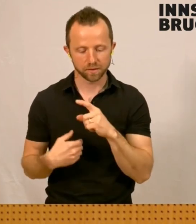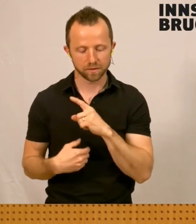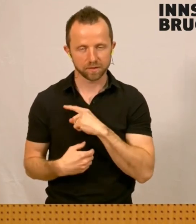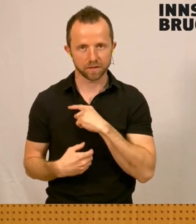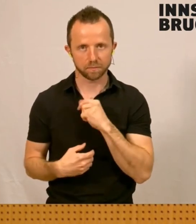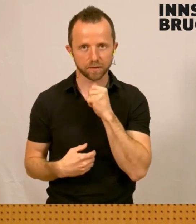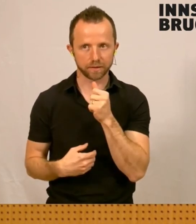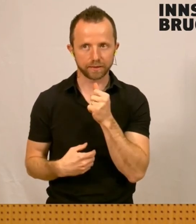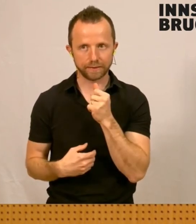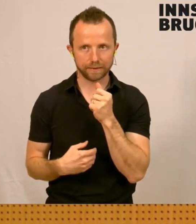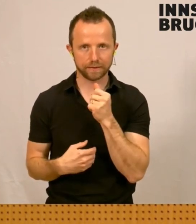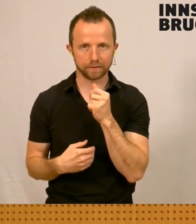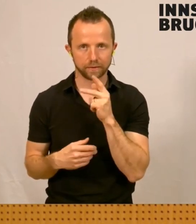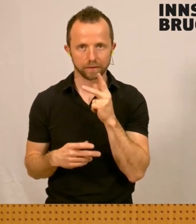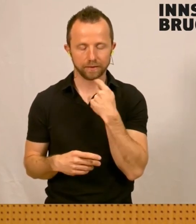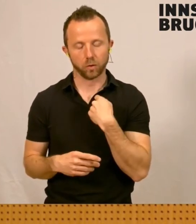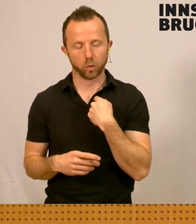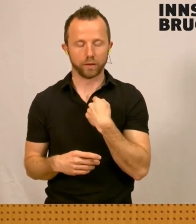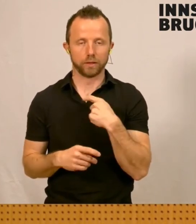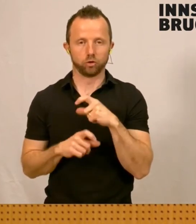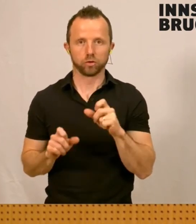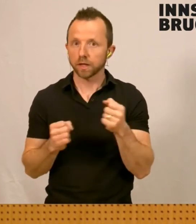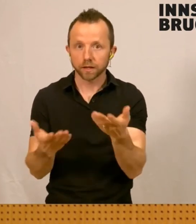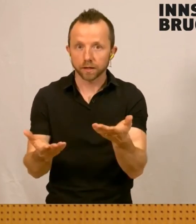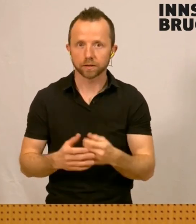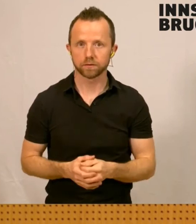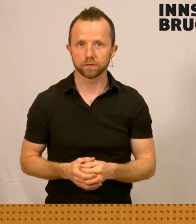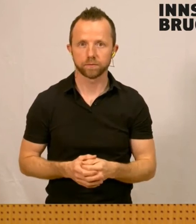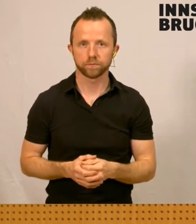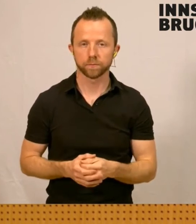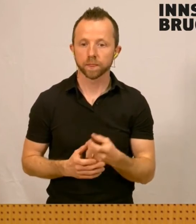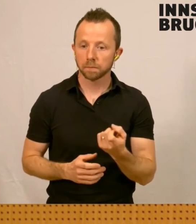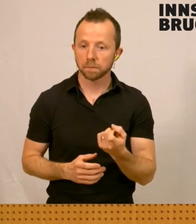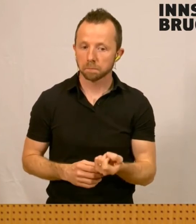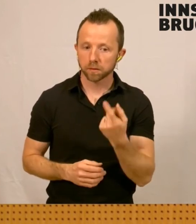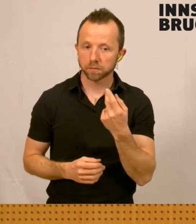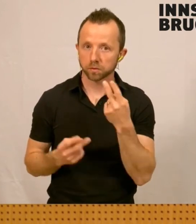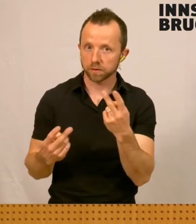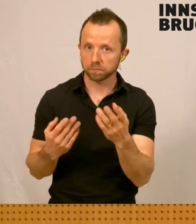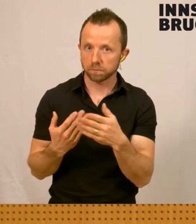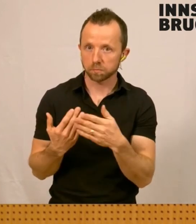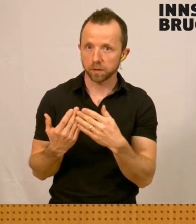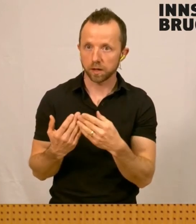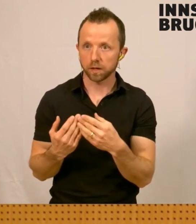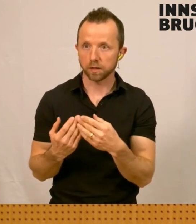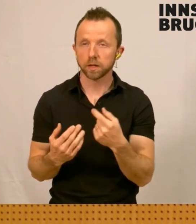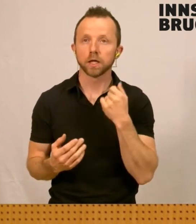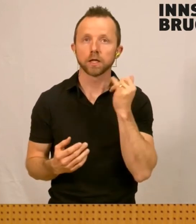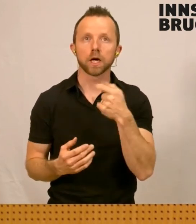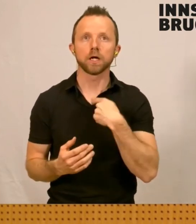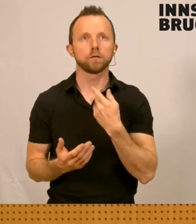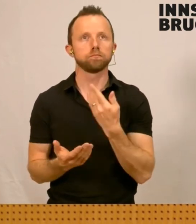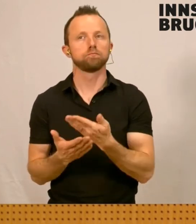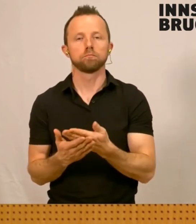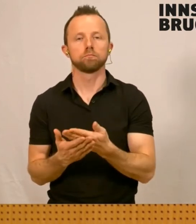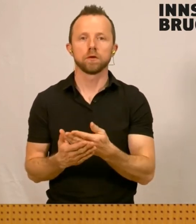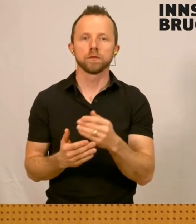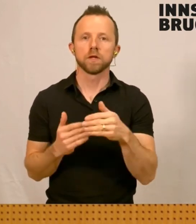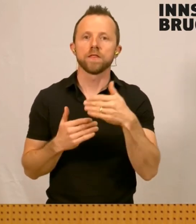werden konnte. Man braucht auch keinen besonderen Wert auf gesprochene Nachhaltigkeit zu legen, denn das